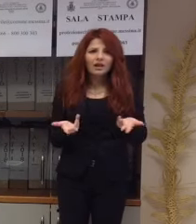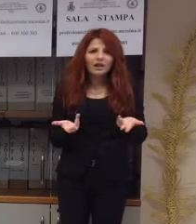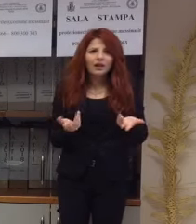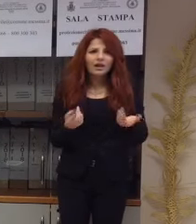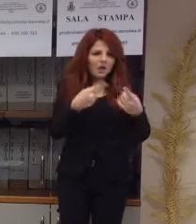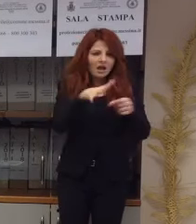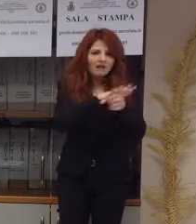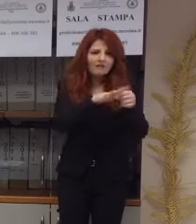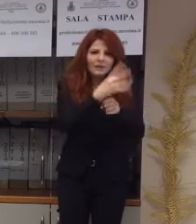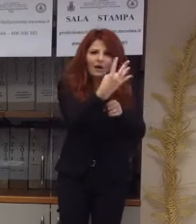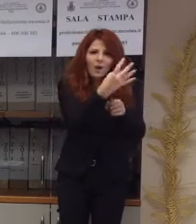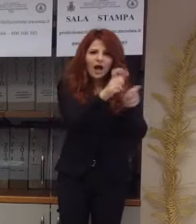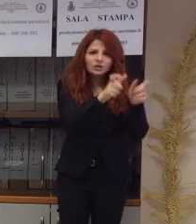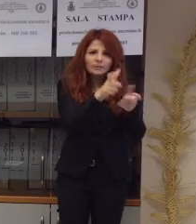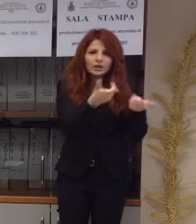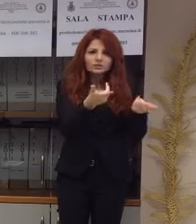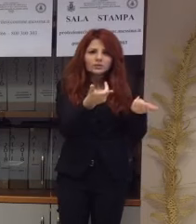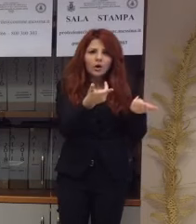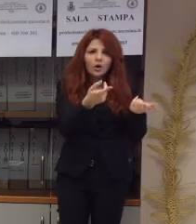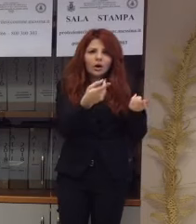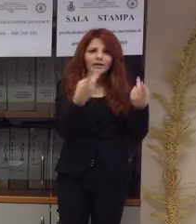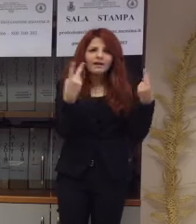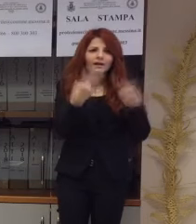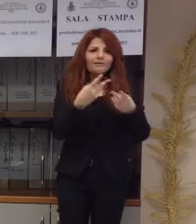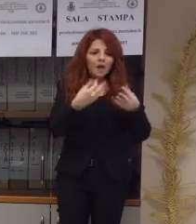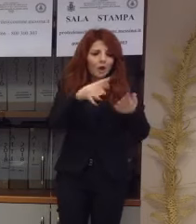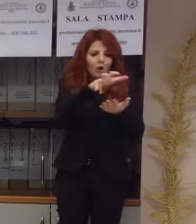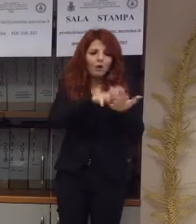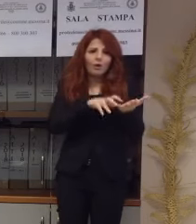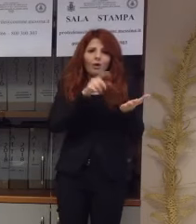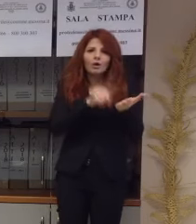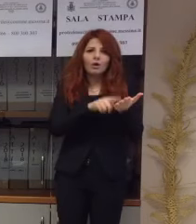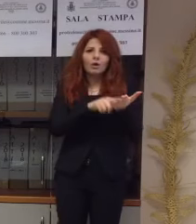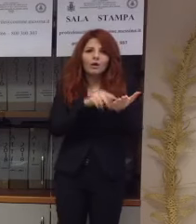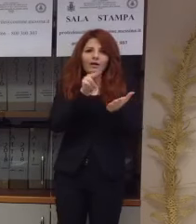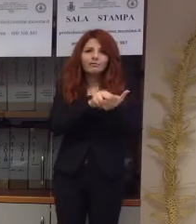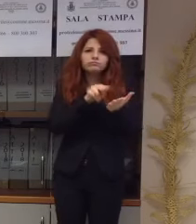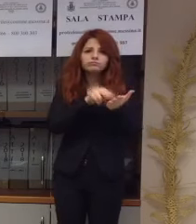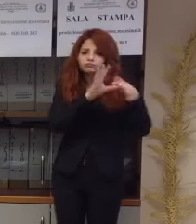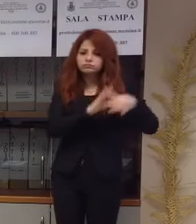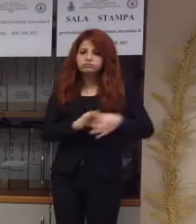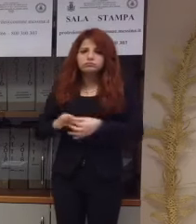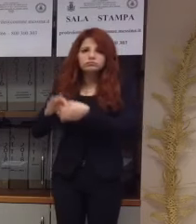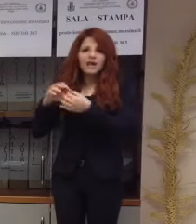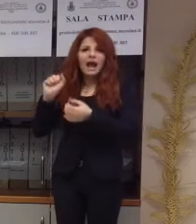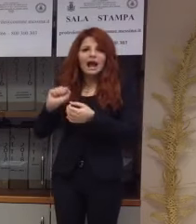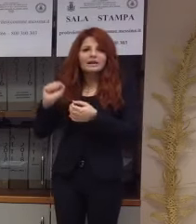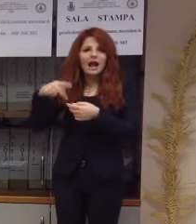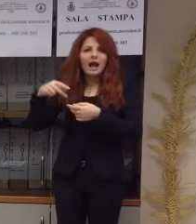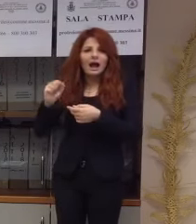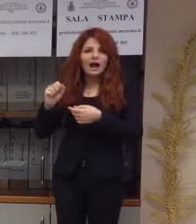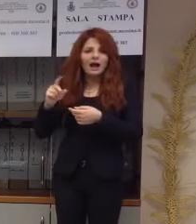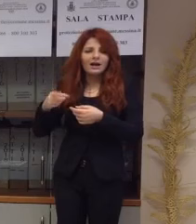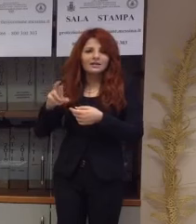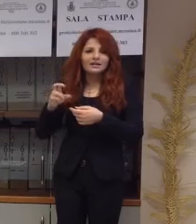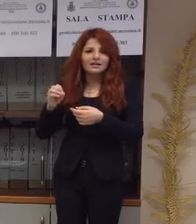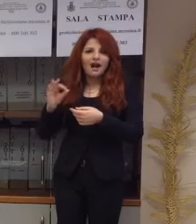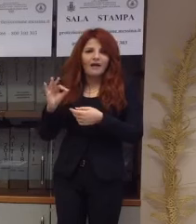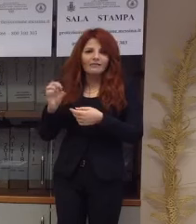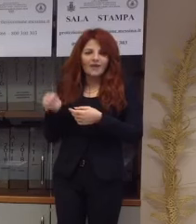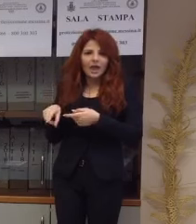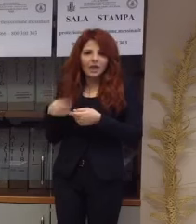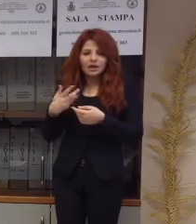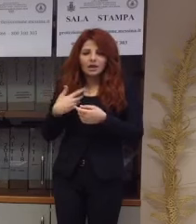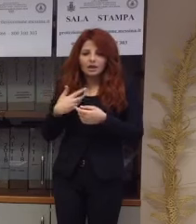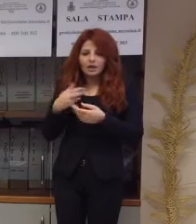attimo sullo stato di famiglia, lo stato di famiglia era collegato, risultavano tre componenti. Ecco, vi ho citato un caso paradossale,